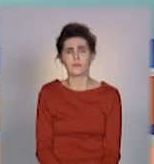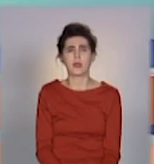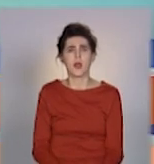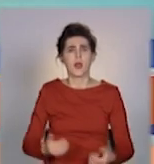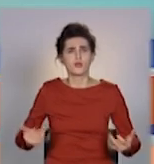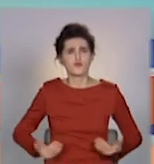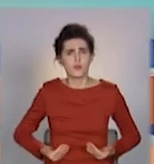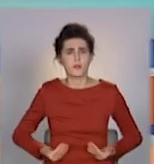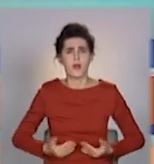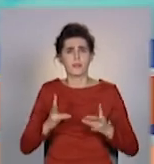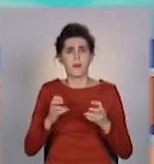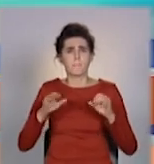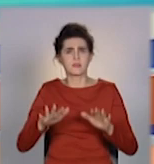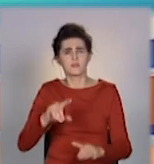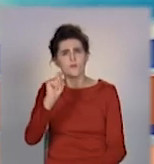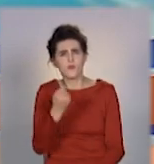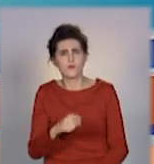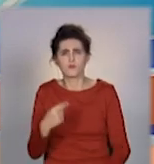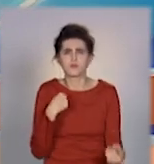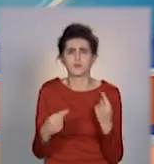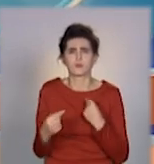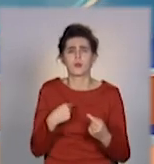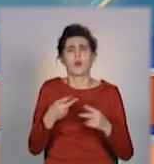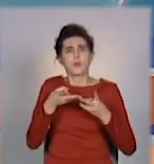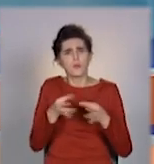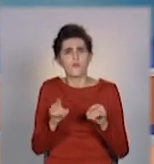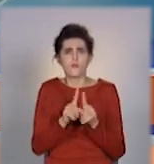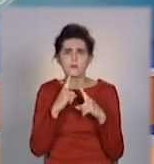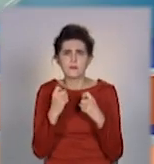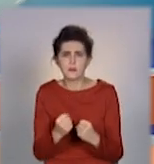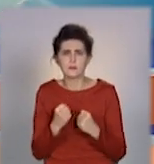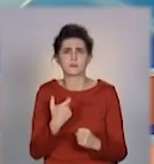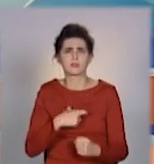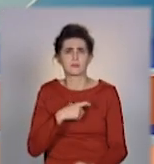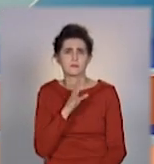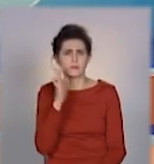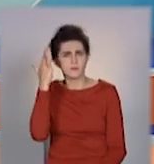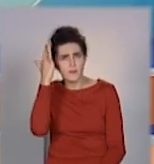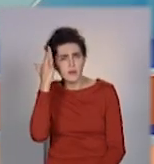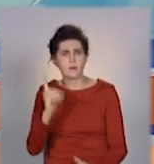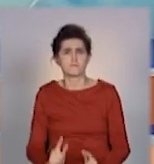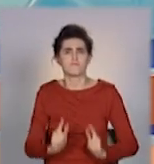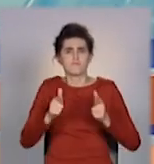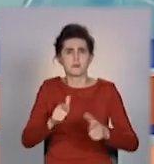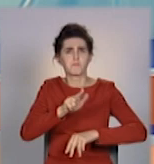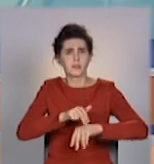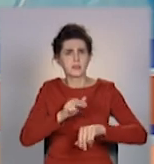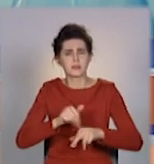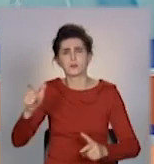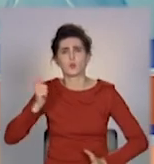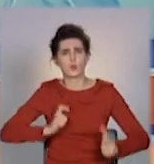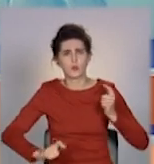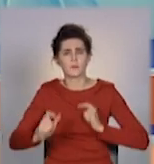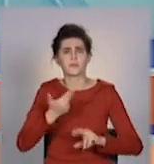Життя на війні її загартувало і лише зміцнило у намірах вступити до поліцейської академії. Карина Семенченко мешкає